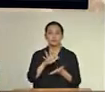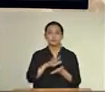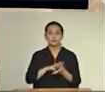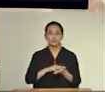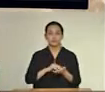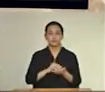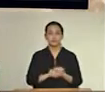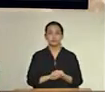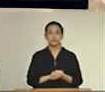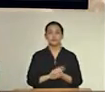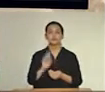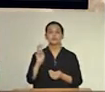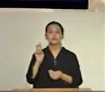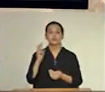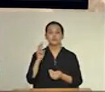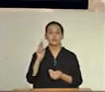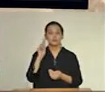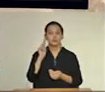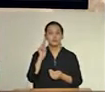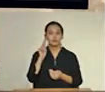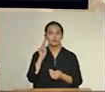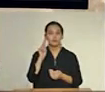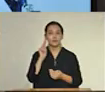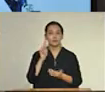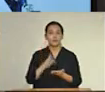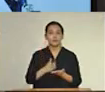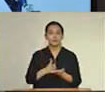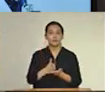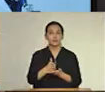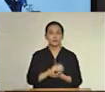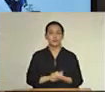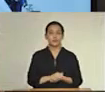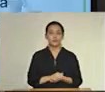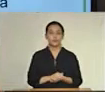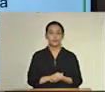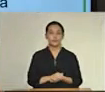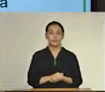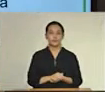oling. Biologiyani o'rganish usullari.